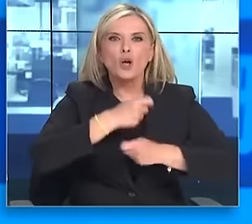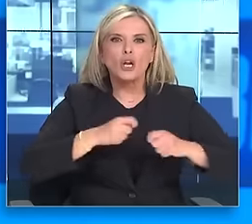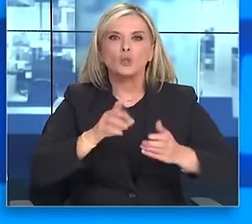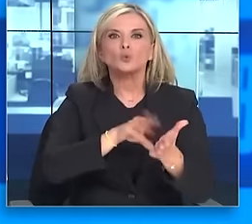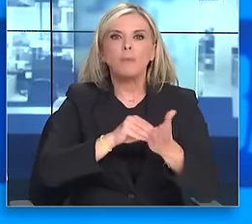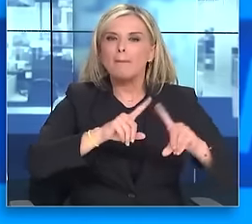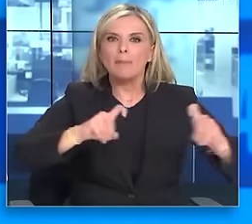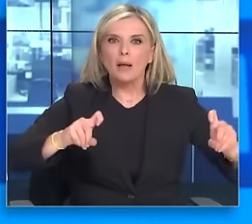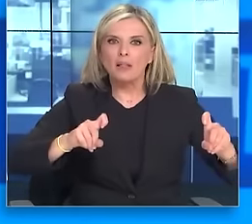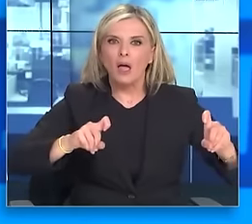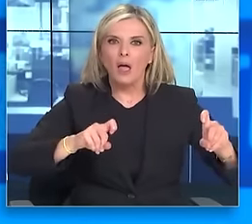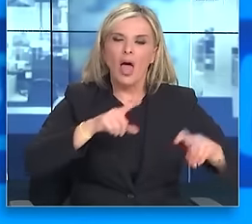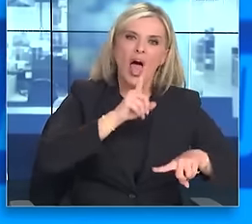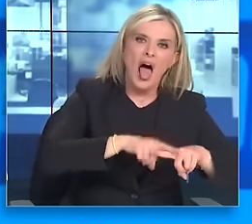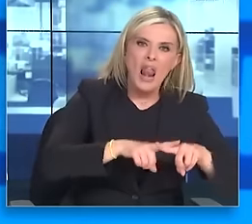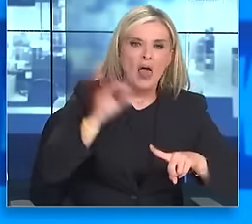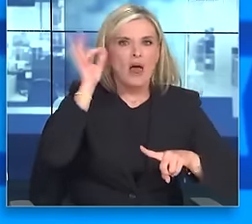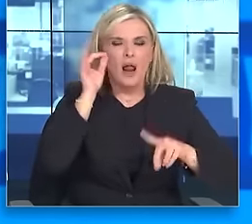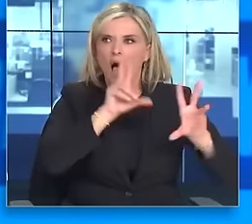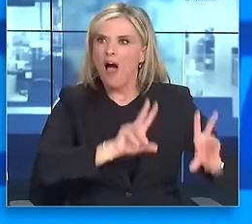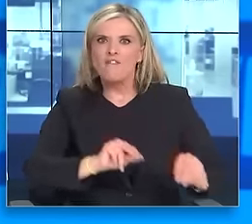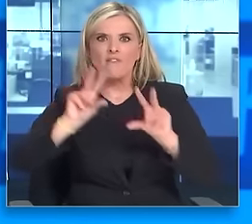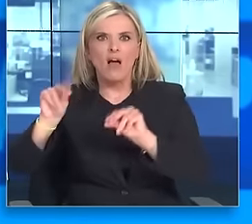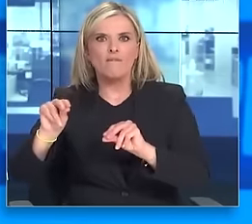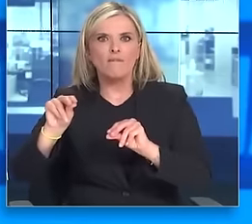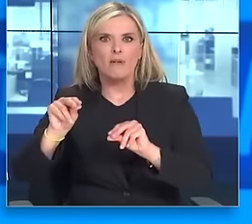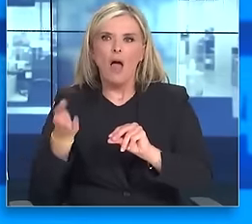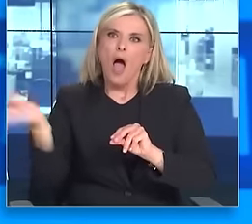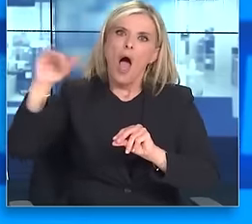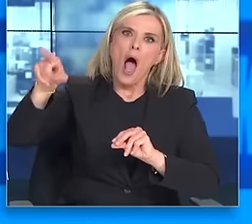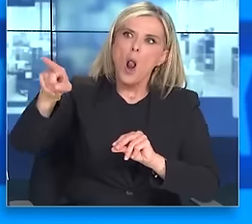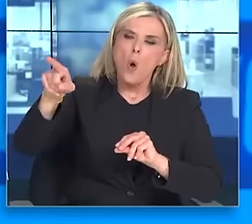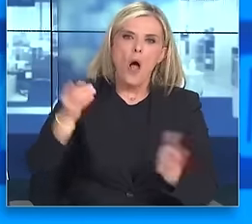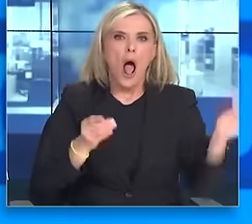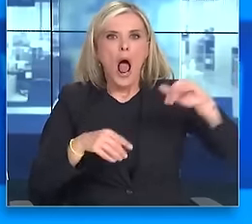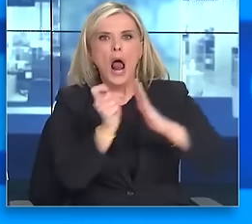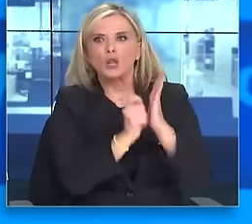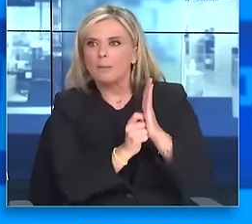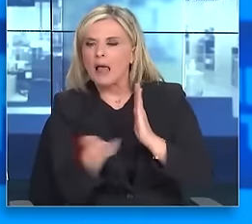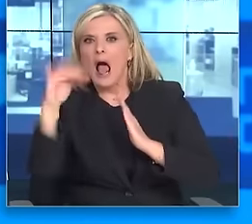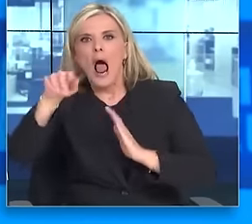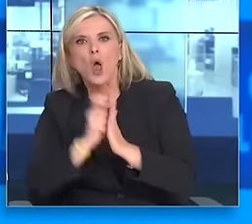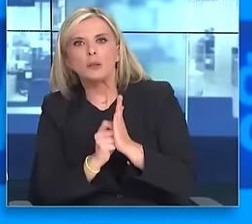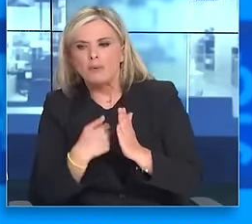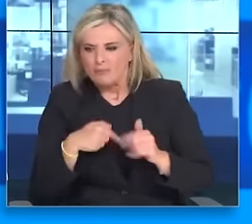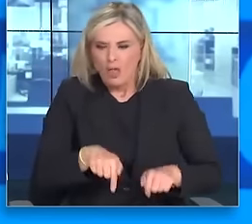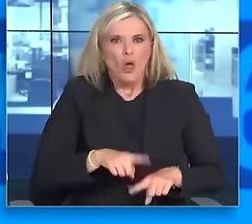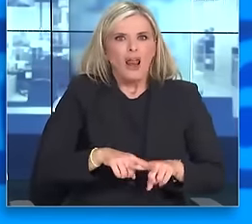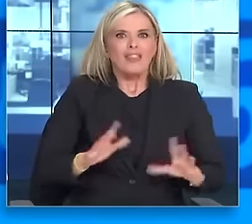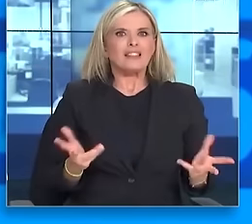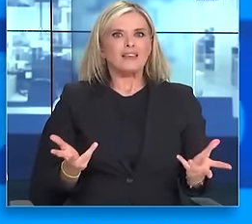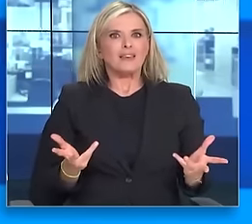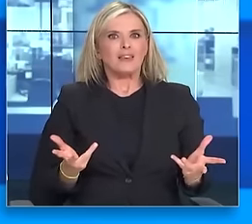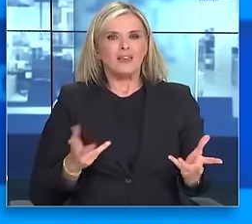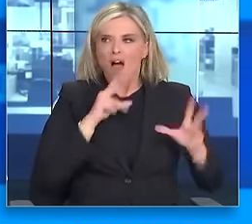Αυτό δεν αρκεί μόνο μια εθνική απάντηση. Χρειάζεται μια ευρωπαϊκή απάντηση. Και εγώ απέστειλα επιστολή στην πρόεδρο της Ευρωπαϊκής Επιτροπής, ζητώντας